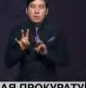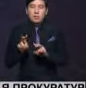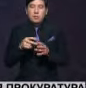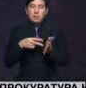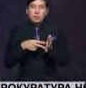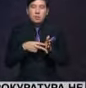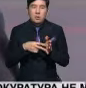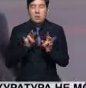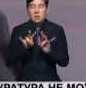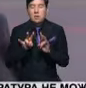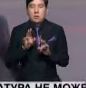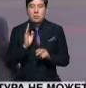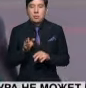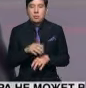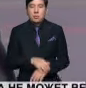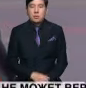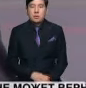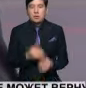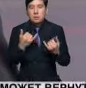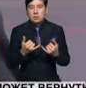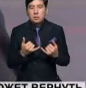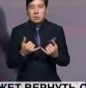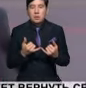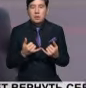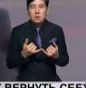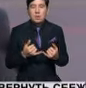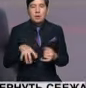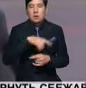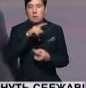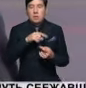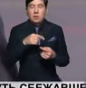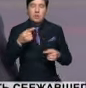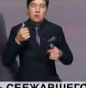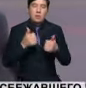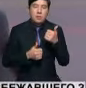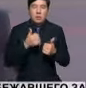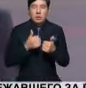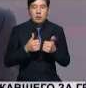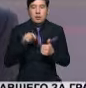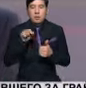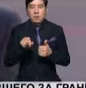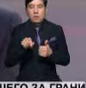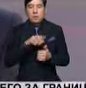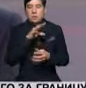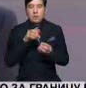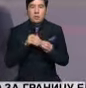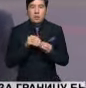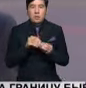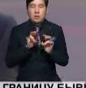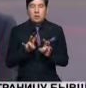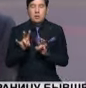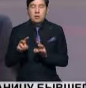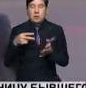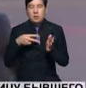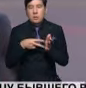она также и осталась. И вот сегодня вот эта разница в этой, она остается